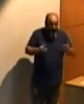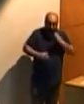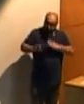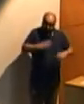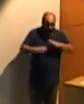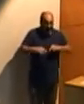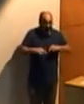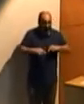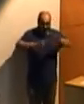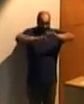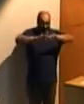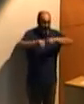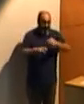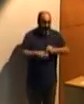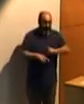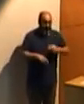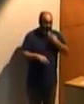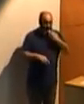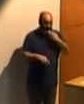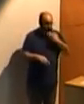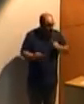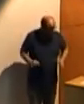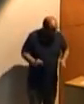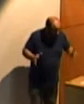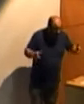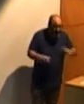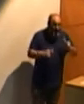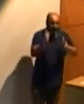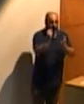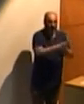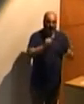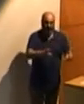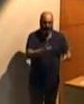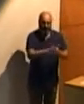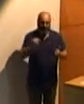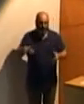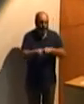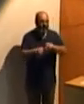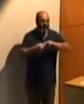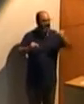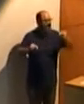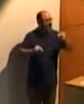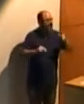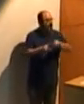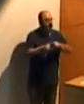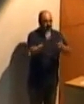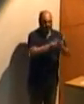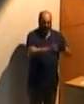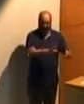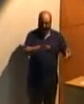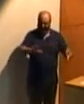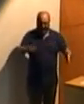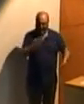c'est tout simplement de l'imperfection c'est pas des copier-coller informatique l'adn il ya des erreurs il ya de la plasticité